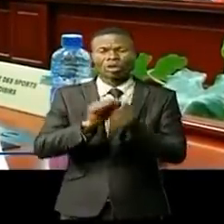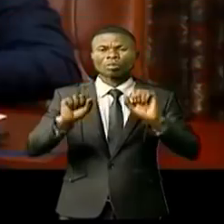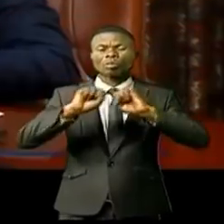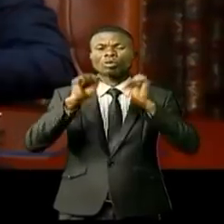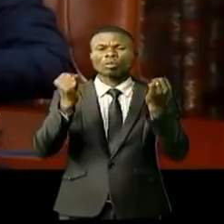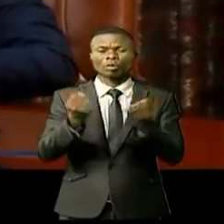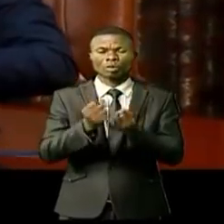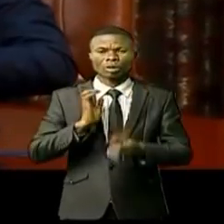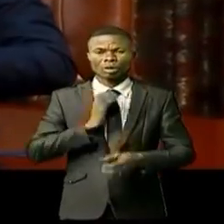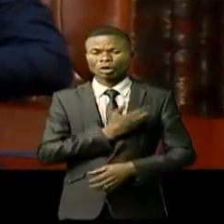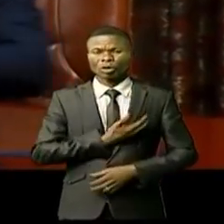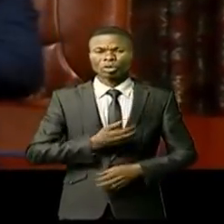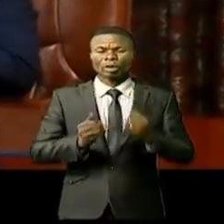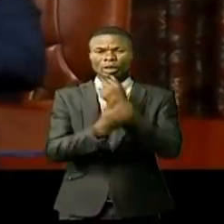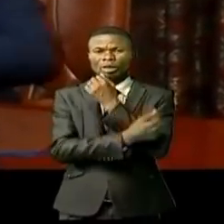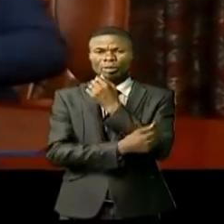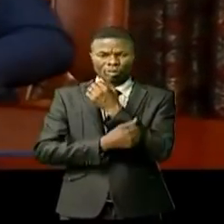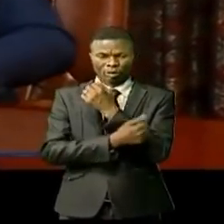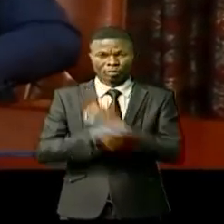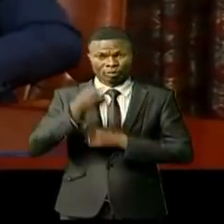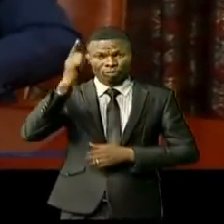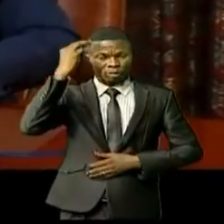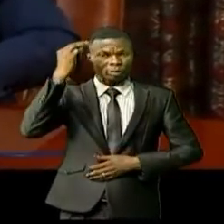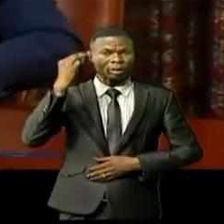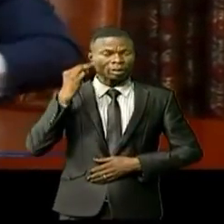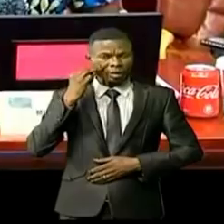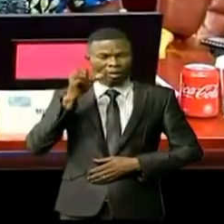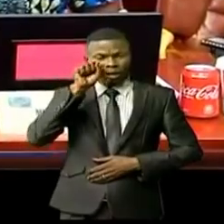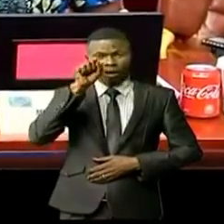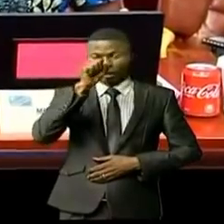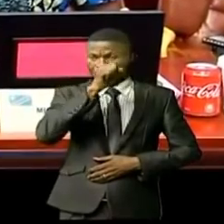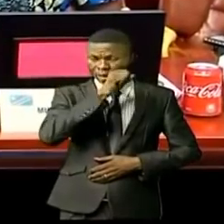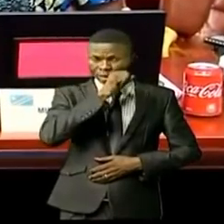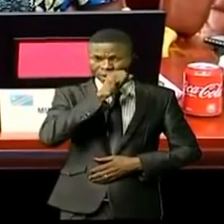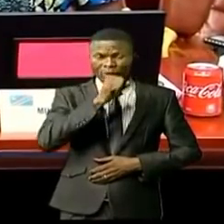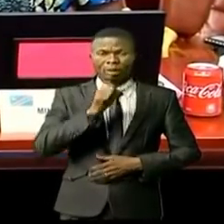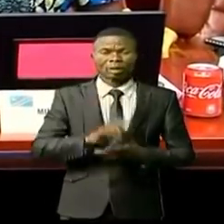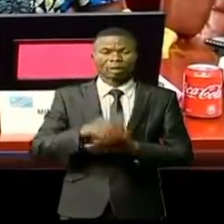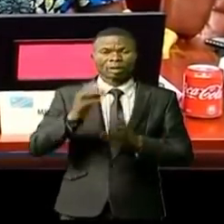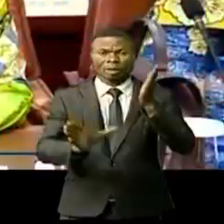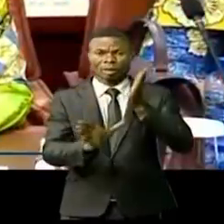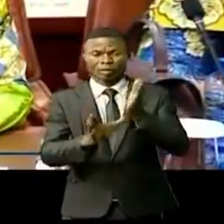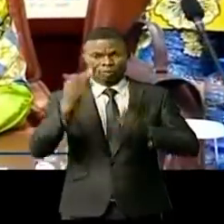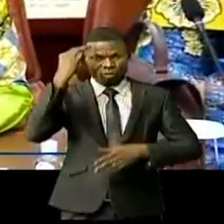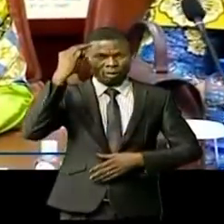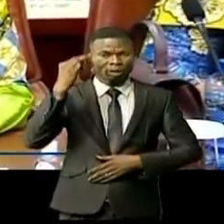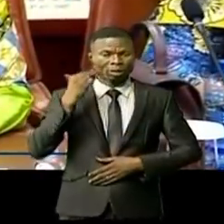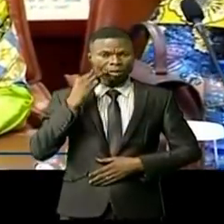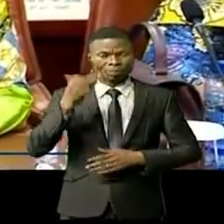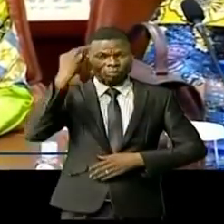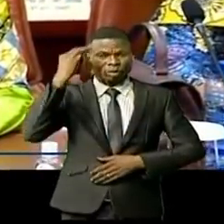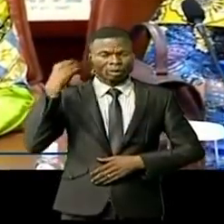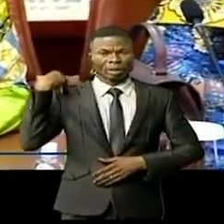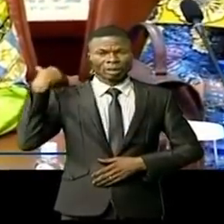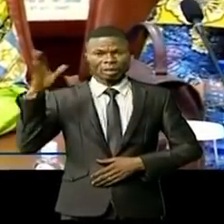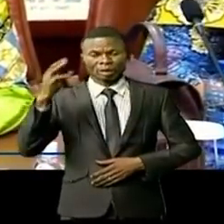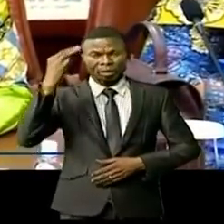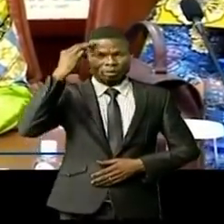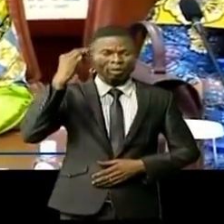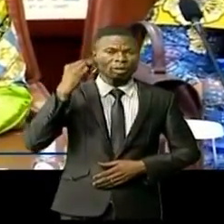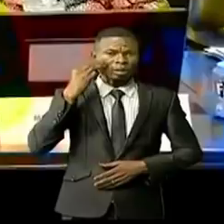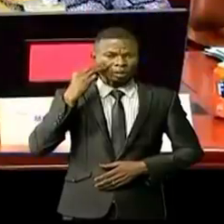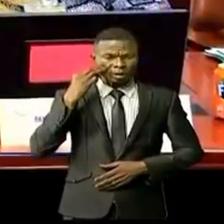pays. Le Premier ministre Jean-Michel Samalou Kondé, les vice-premiers ministres, ministres d'État, ministres